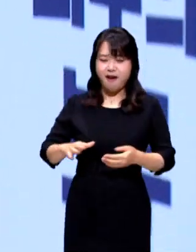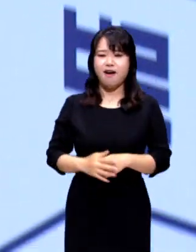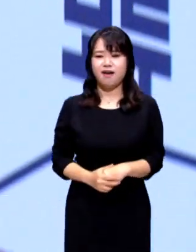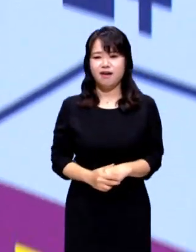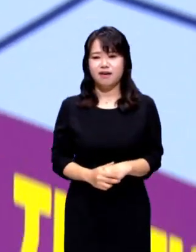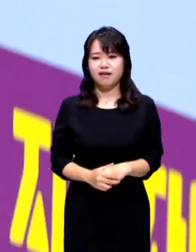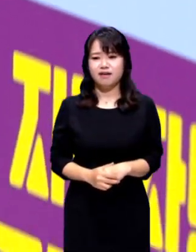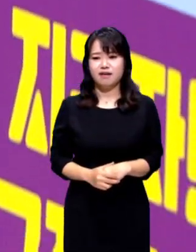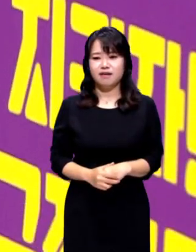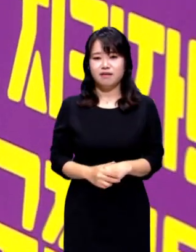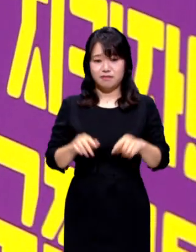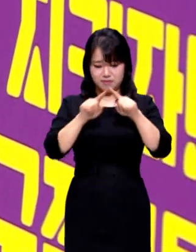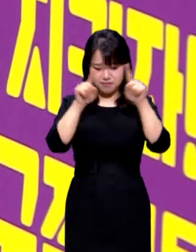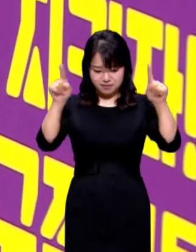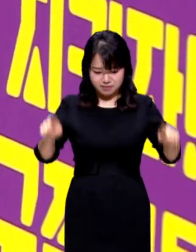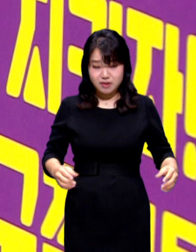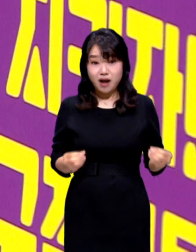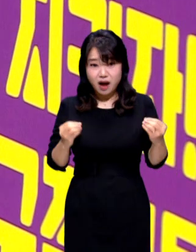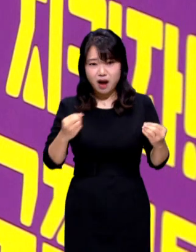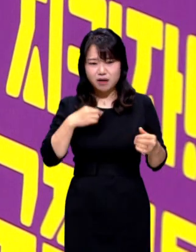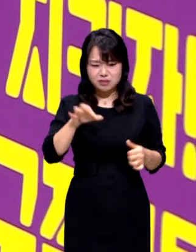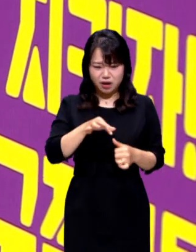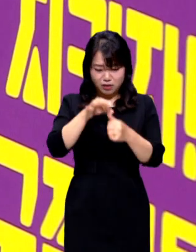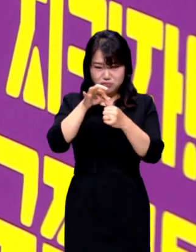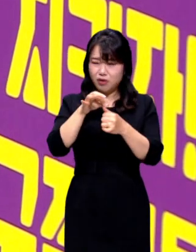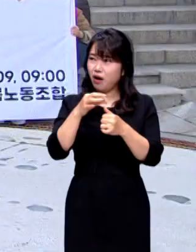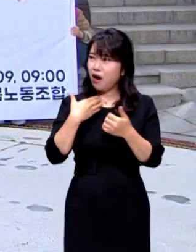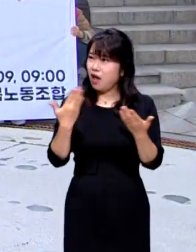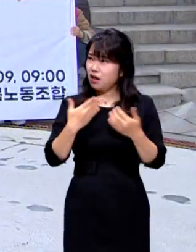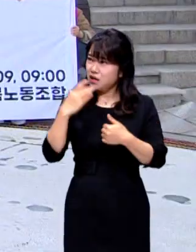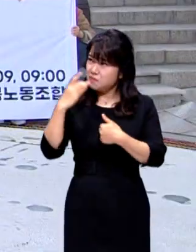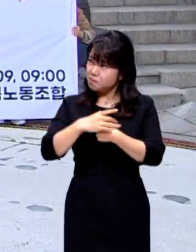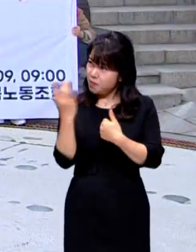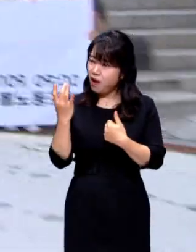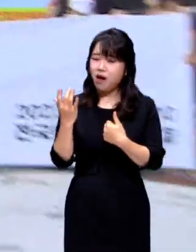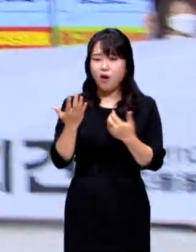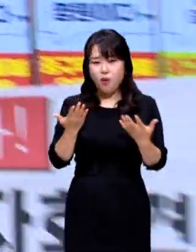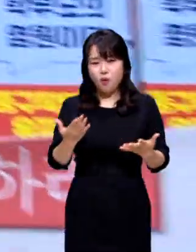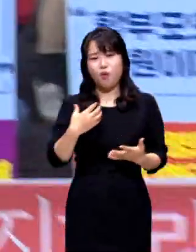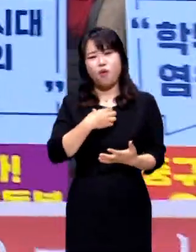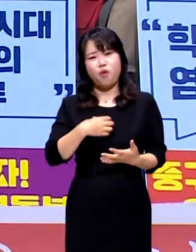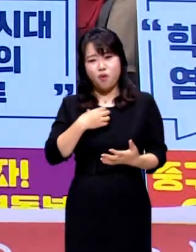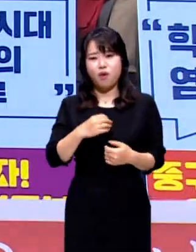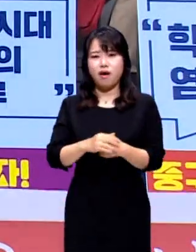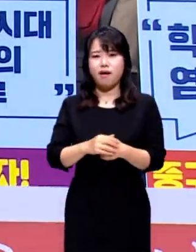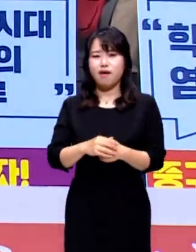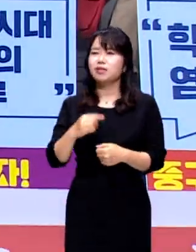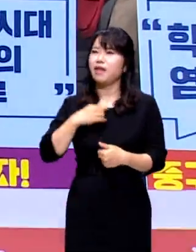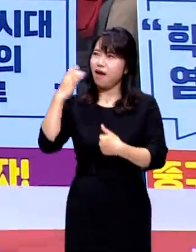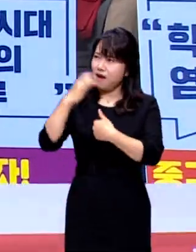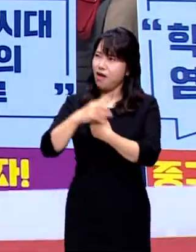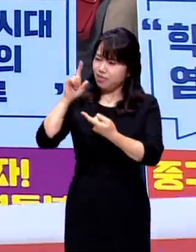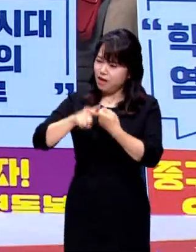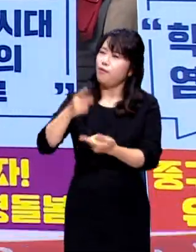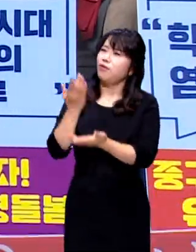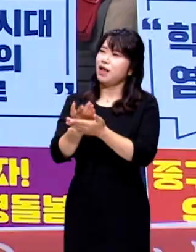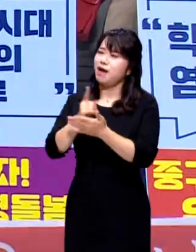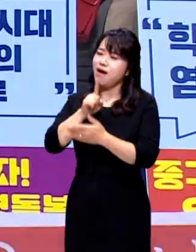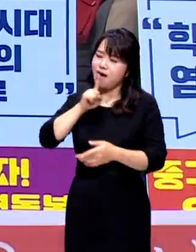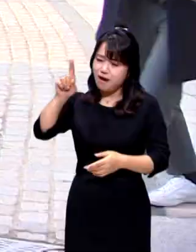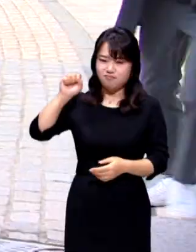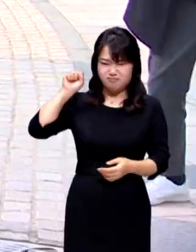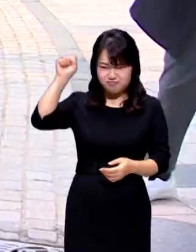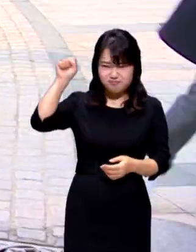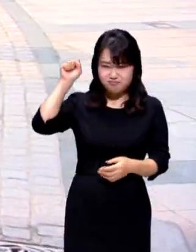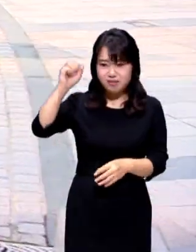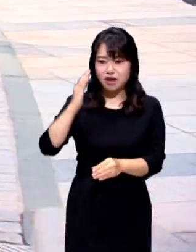돌봄교사 손에는 종사자의 고용 불안, 떨어지는 돌봄의 질 등 직영 돌봄을 유지하라는 요구가 적힌 피켓이 들려 있습니다.